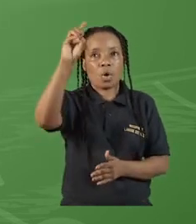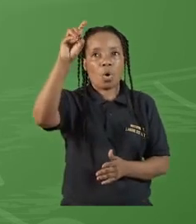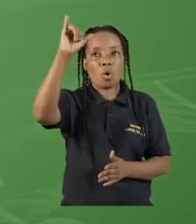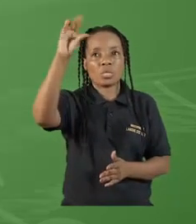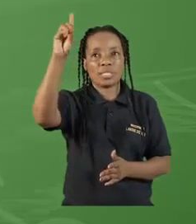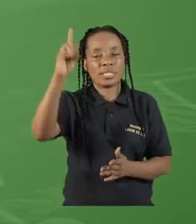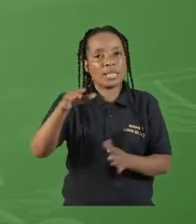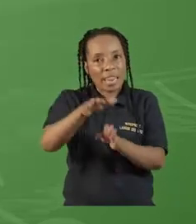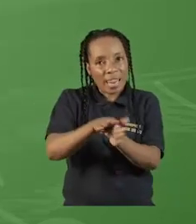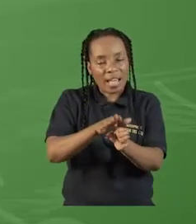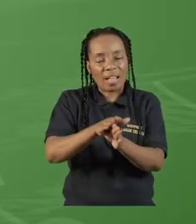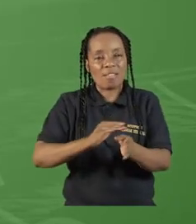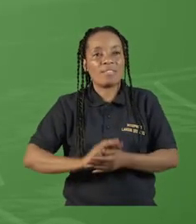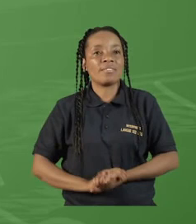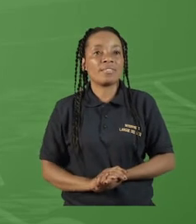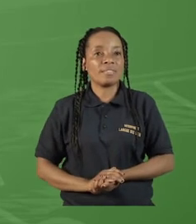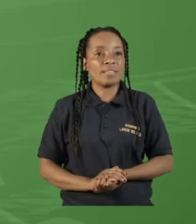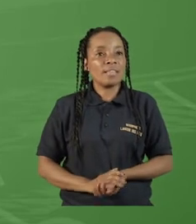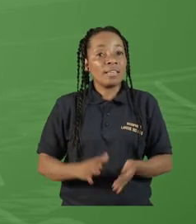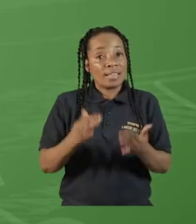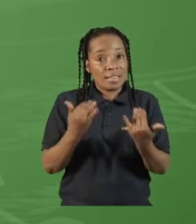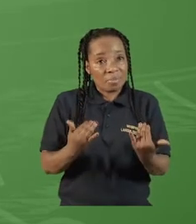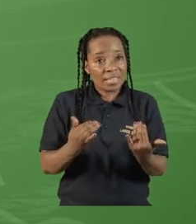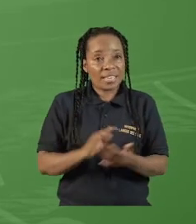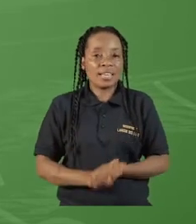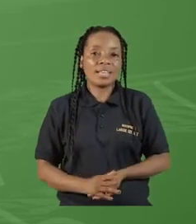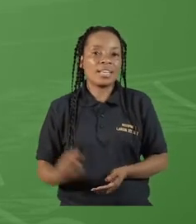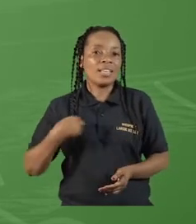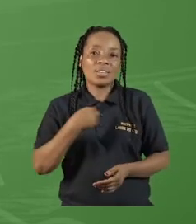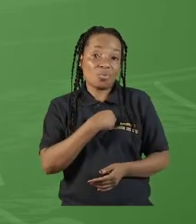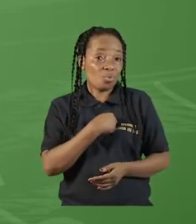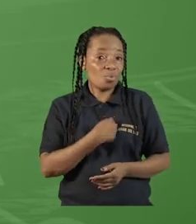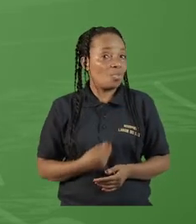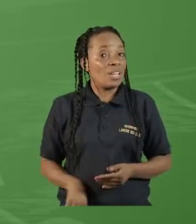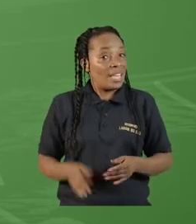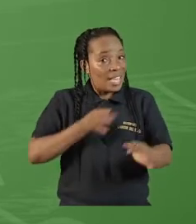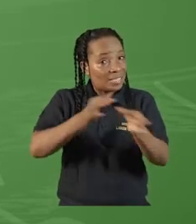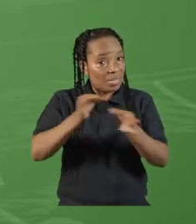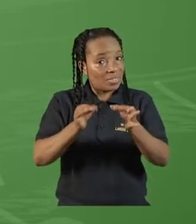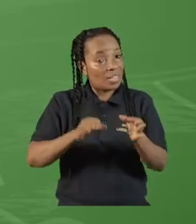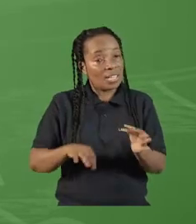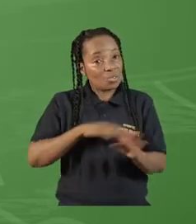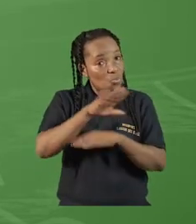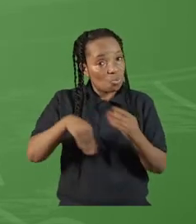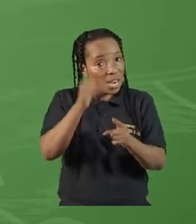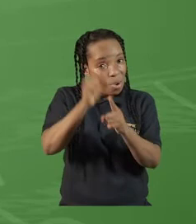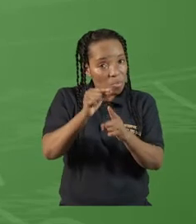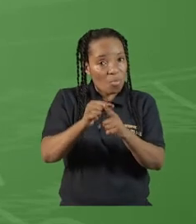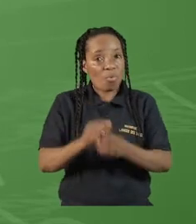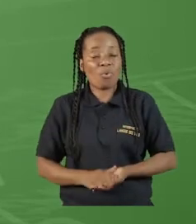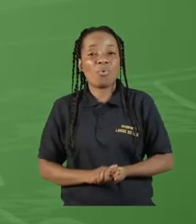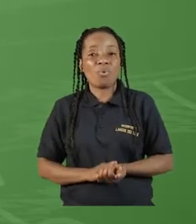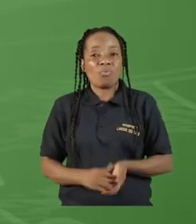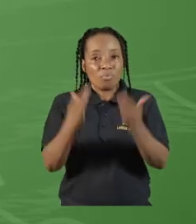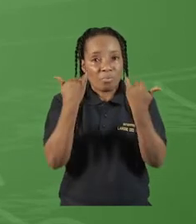À ce stade de notre leçon, toutes les notions ont été expliquées. Nous pouvons maintenant passer à la